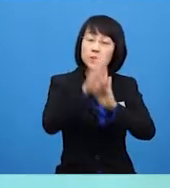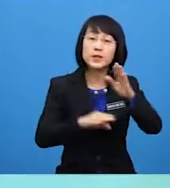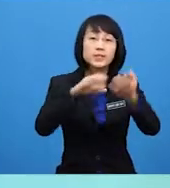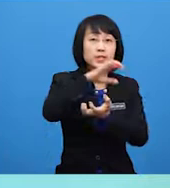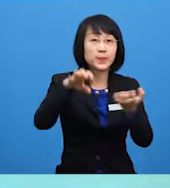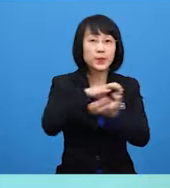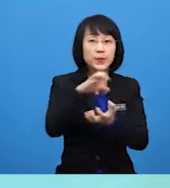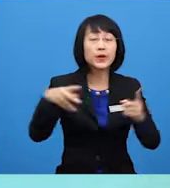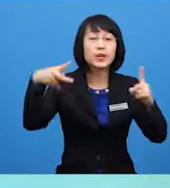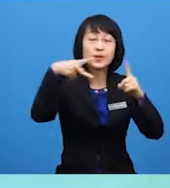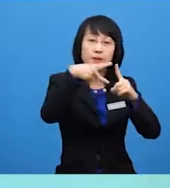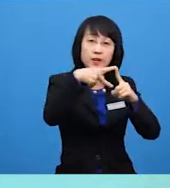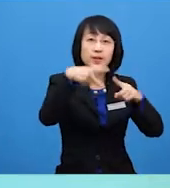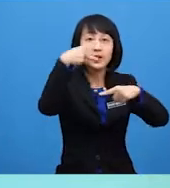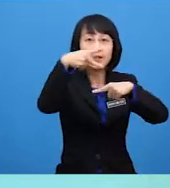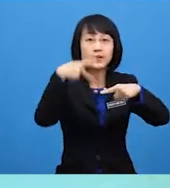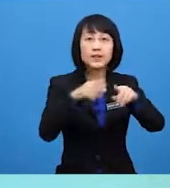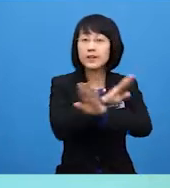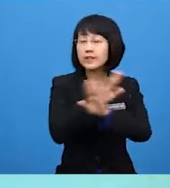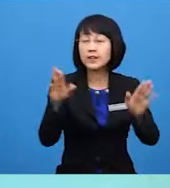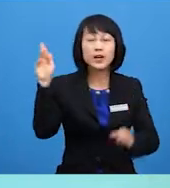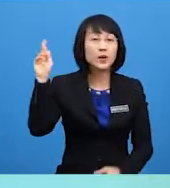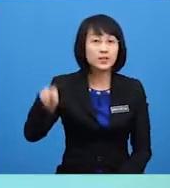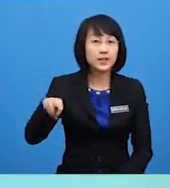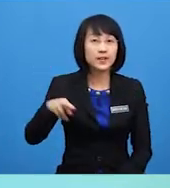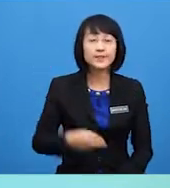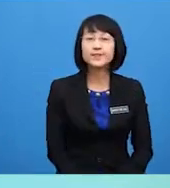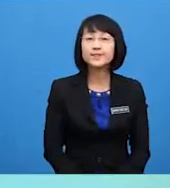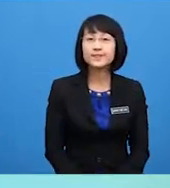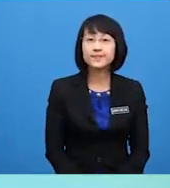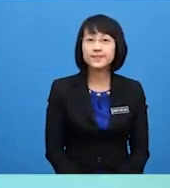bercampur kepada pecahan tidak wajar.